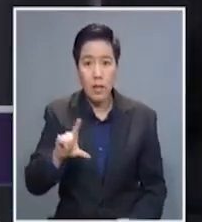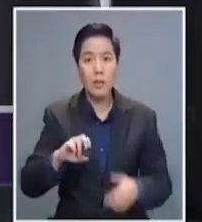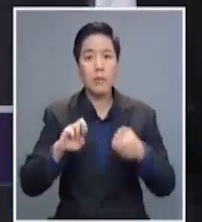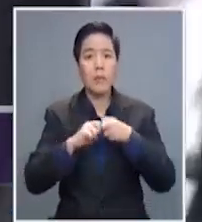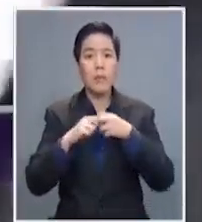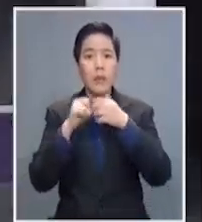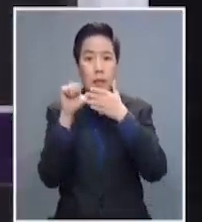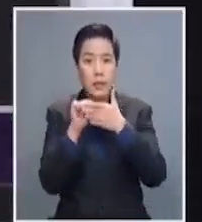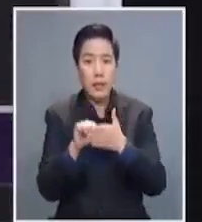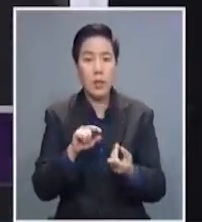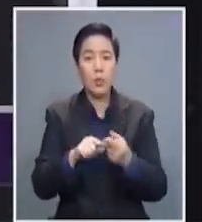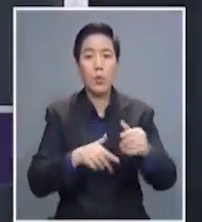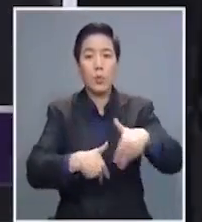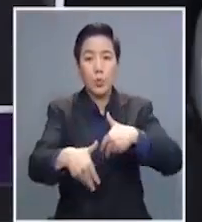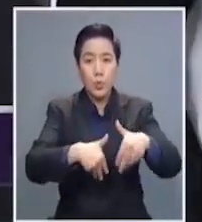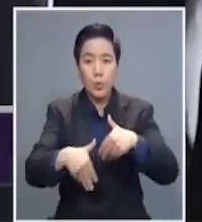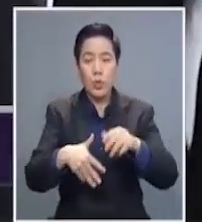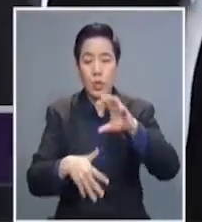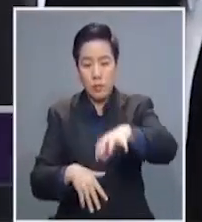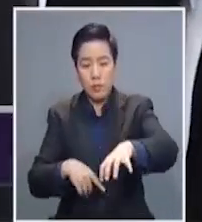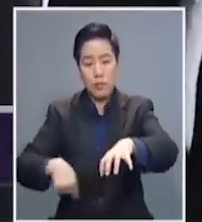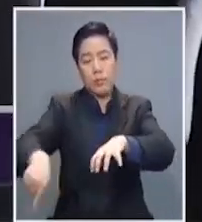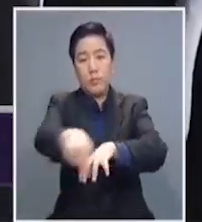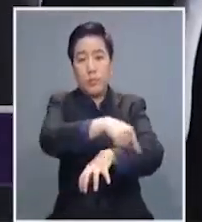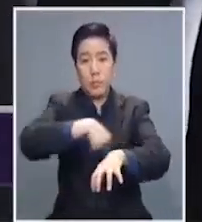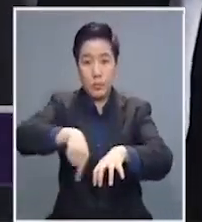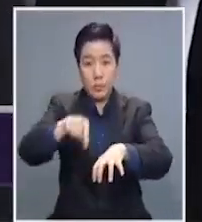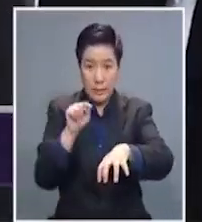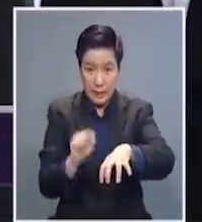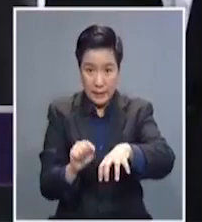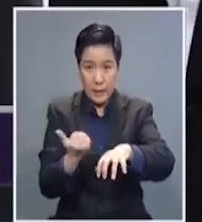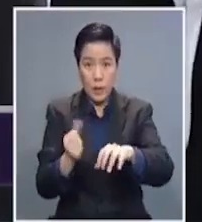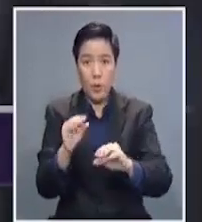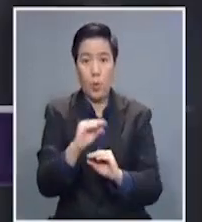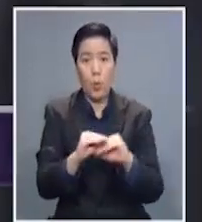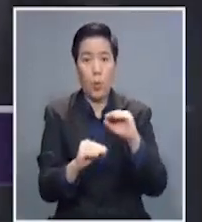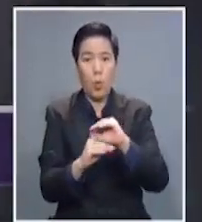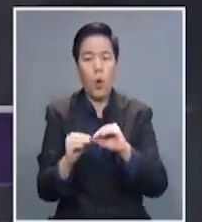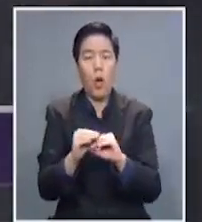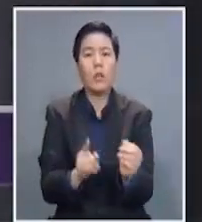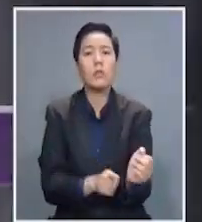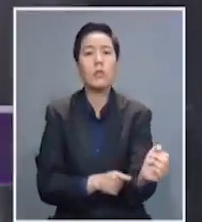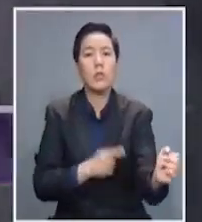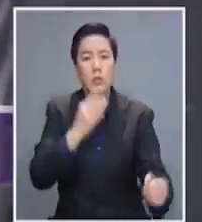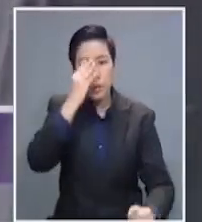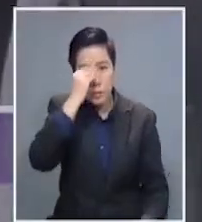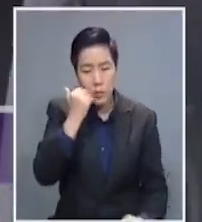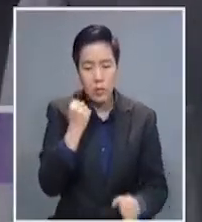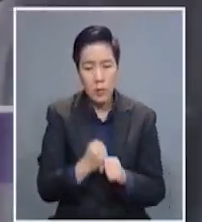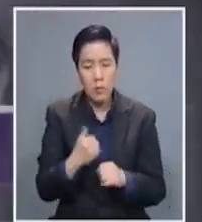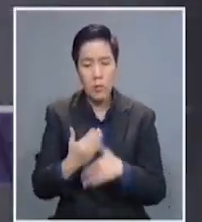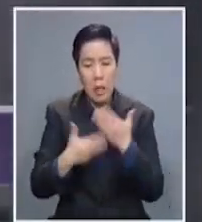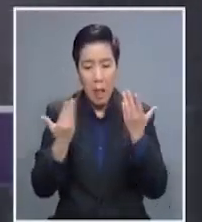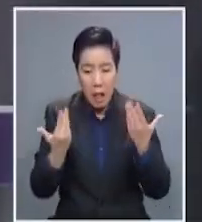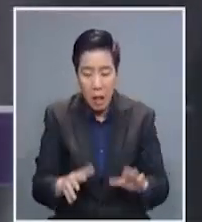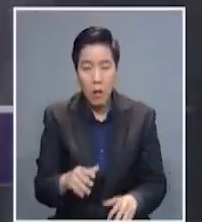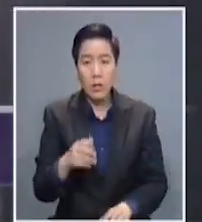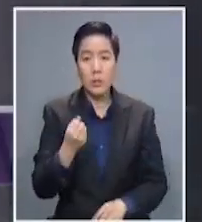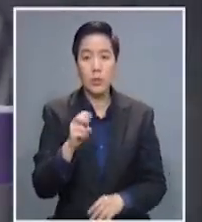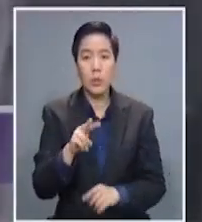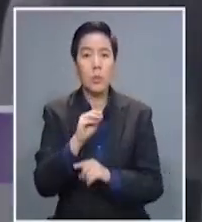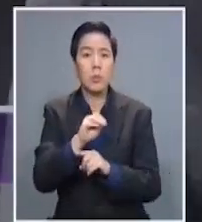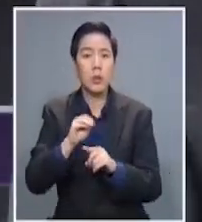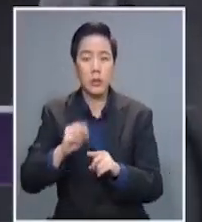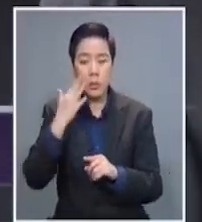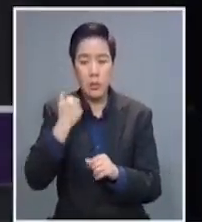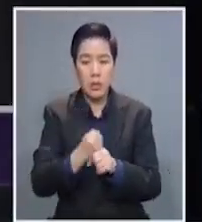หาน้ำท่วมในพื้นที่ชุมชนและบริเวณโดยรอบค่ะซึ่งขณะนี้พบว่าโครงการดังกล่าวล่าช้าและดำเนินการไปได้เพียงร้อยละ12เนื่องจาก